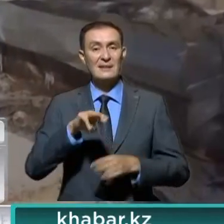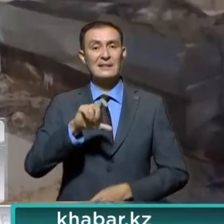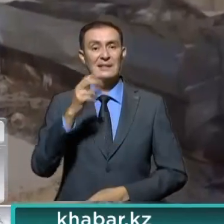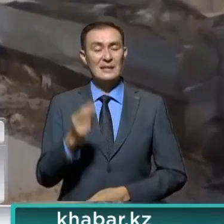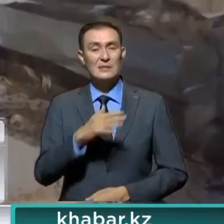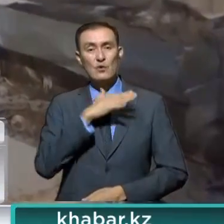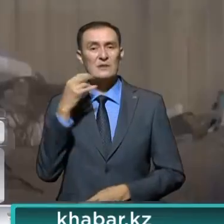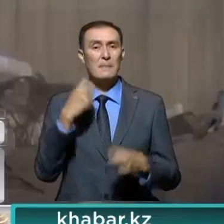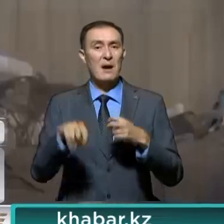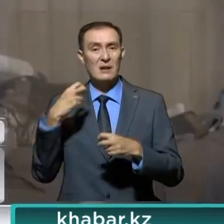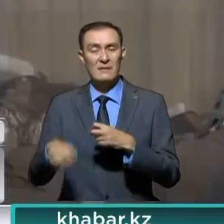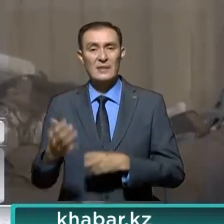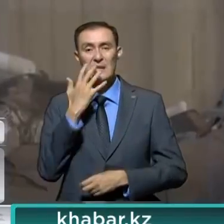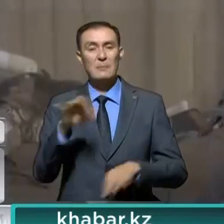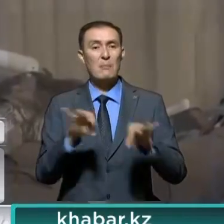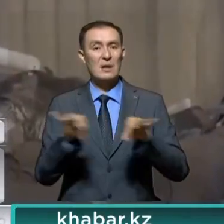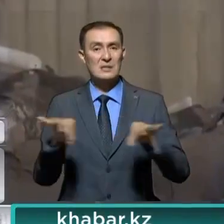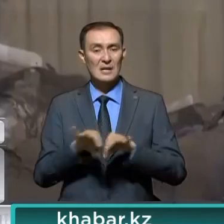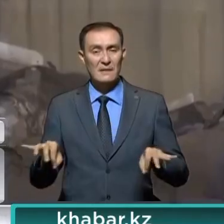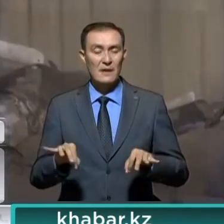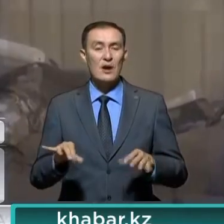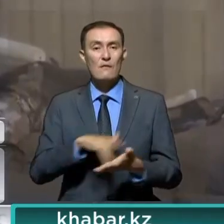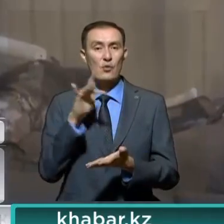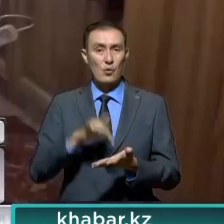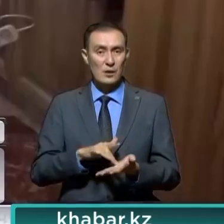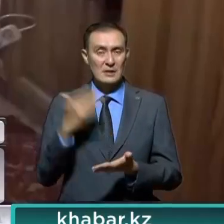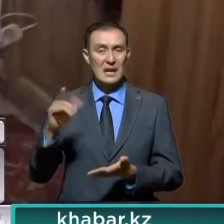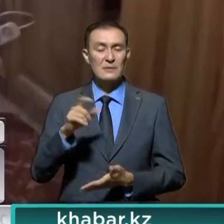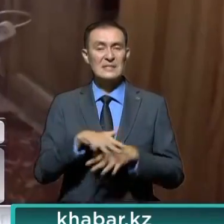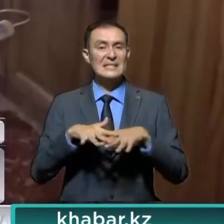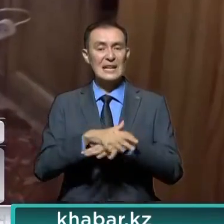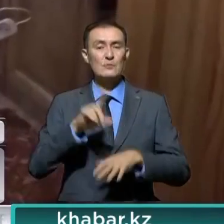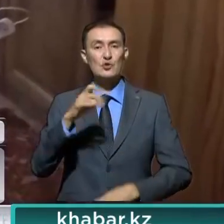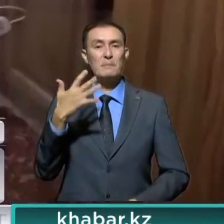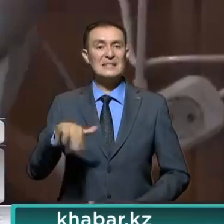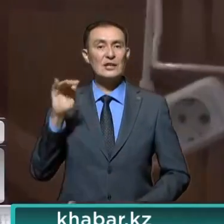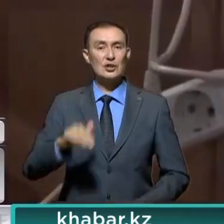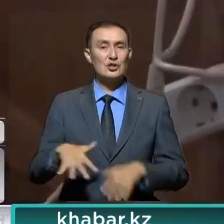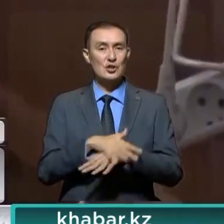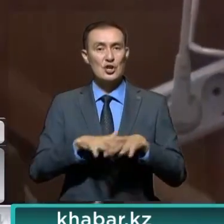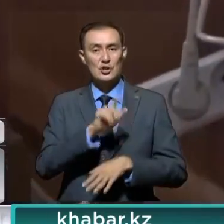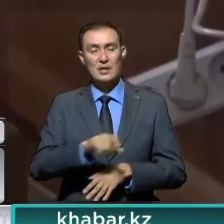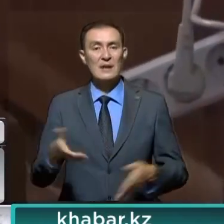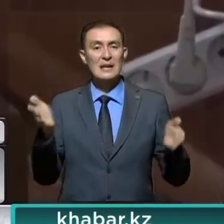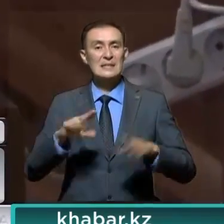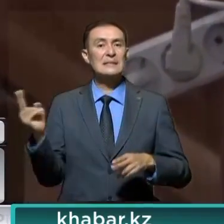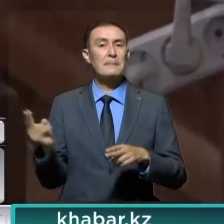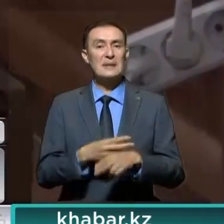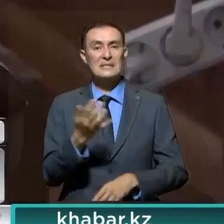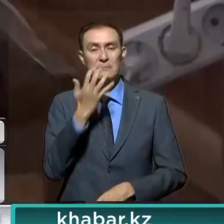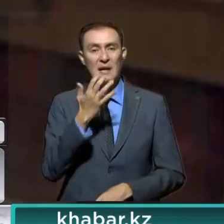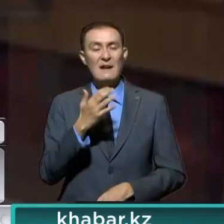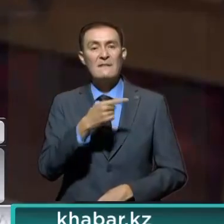ТЭЦ и множество порывов на тепломагистралях шахтерский город с населением 150 тысяч человек остался без теплоснабжения